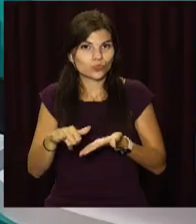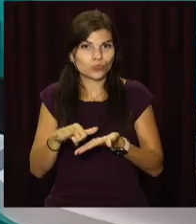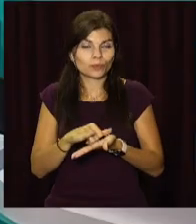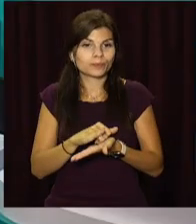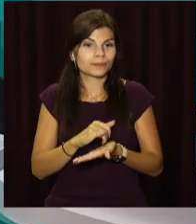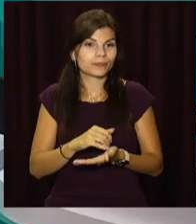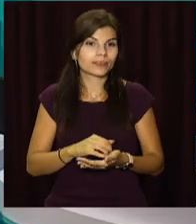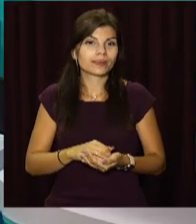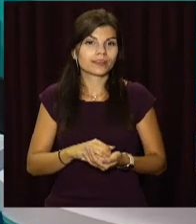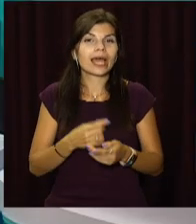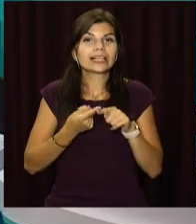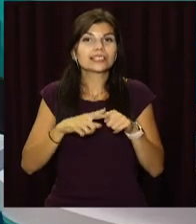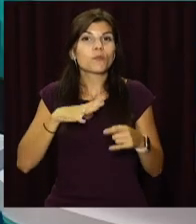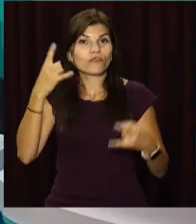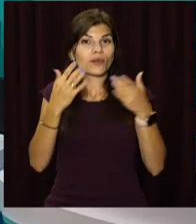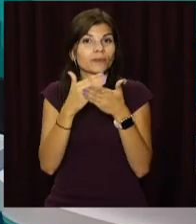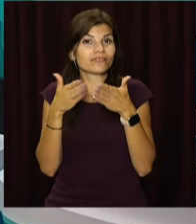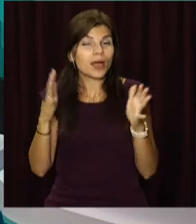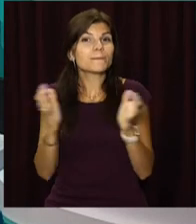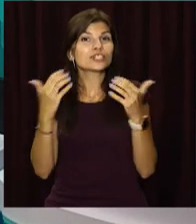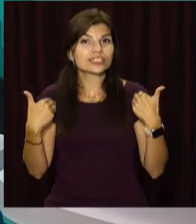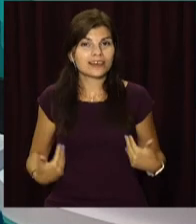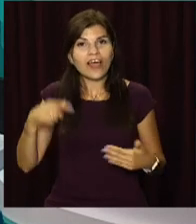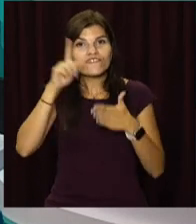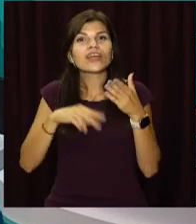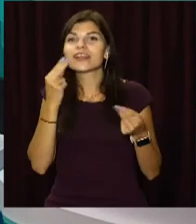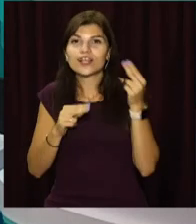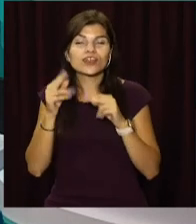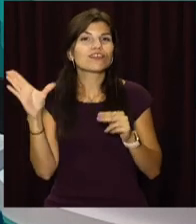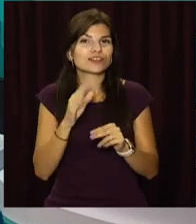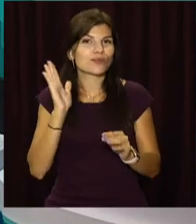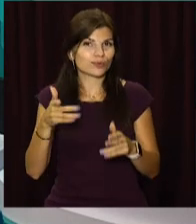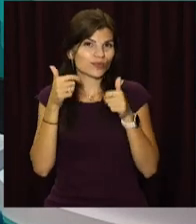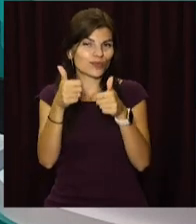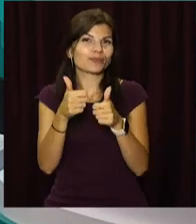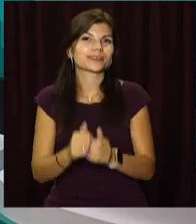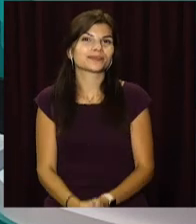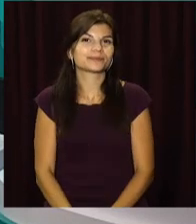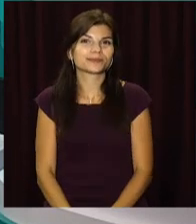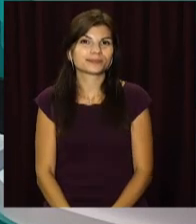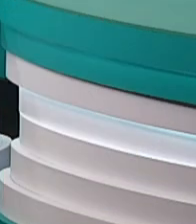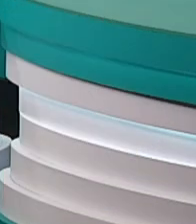YouTube-каналі. Це був відкритий. Бережіть себе, вірте в краще і хай все буде добре.